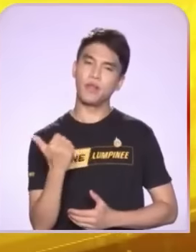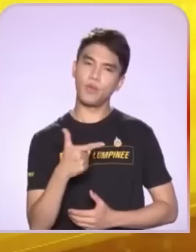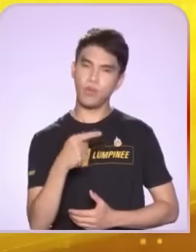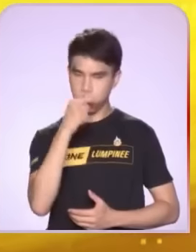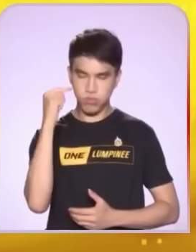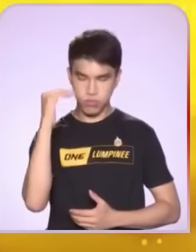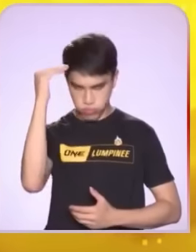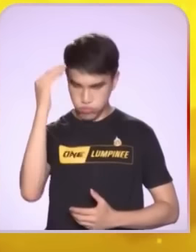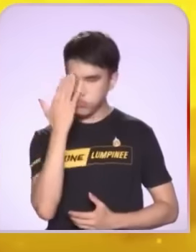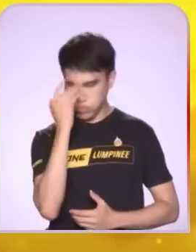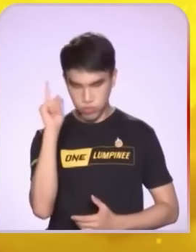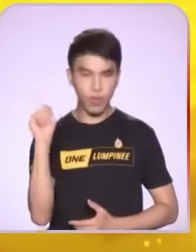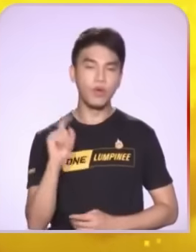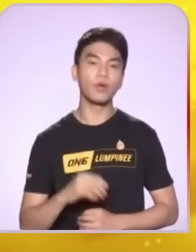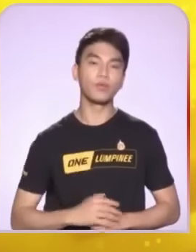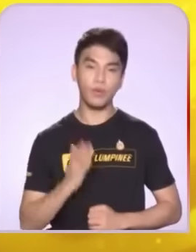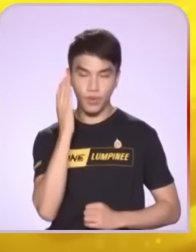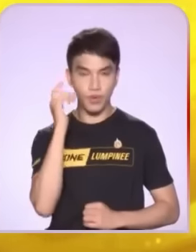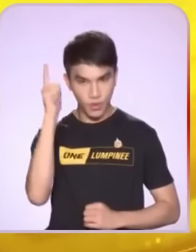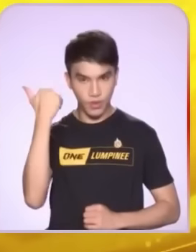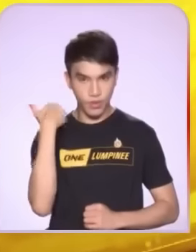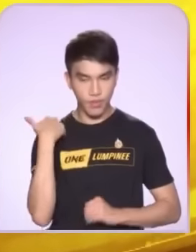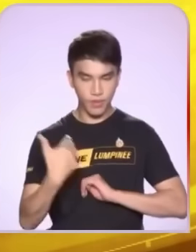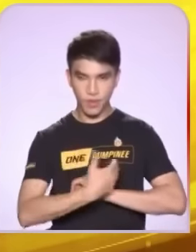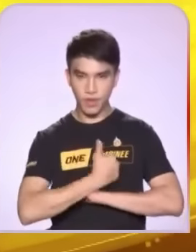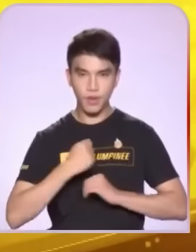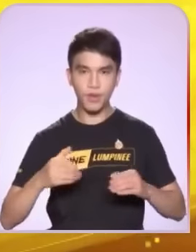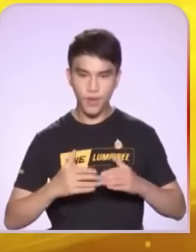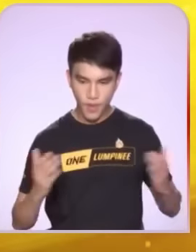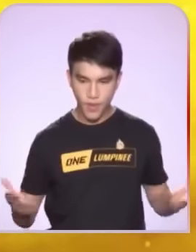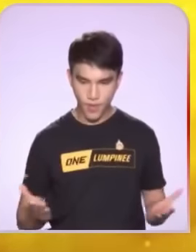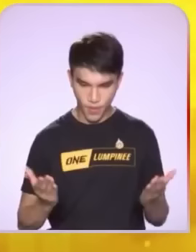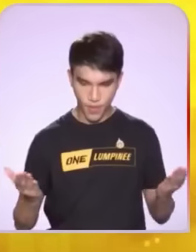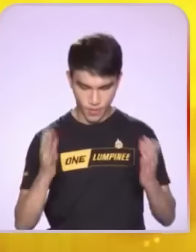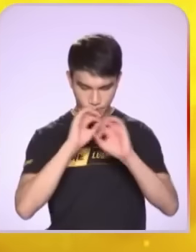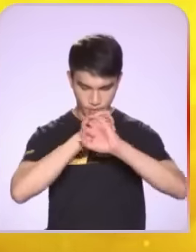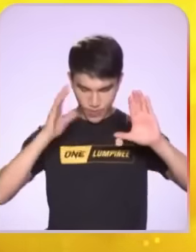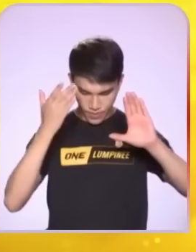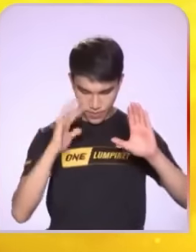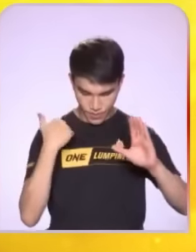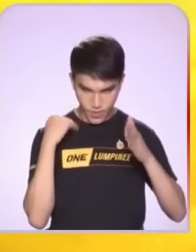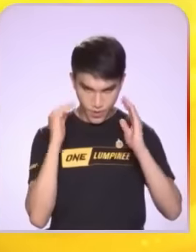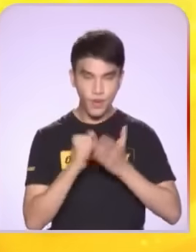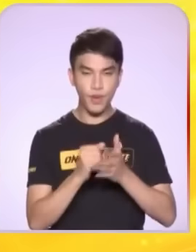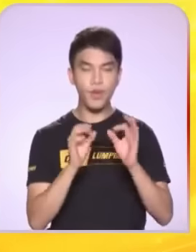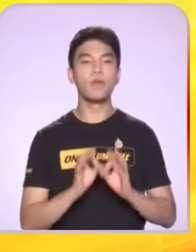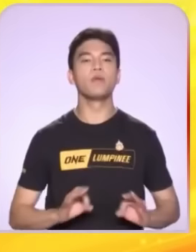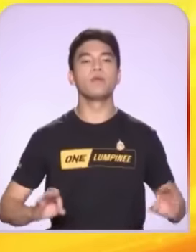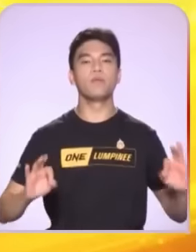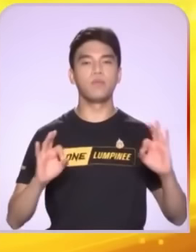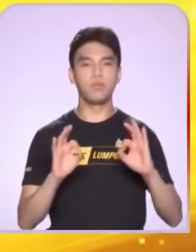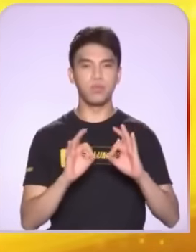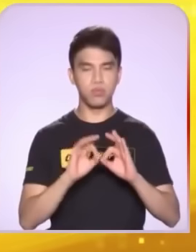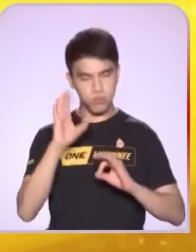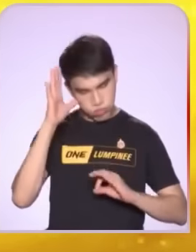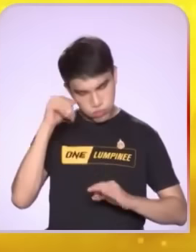นายเศรษฐาเนี่ยก็คือการที่นางสาวแพรทองธามีนักการเมืองในพรรคหนุนหลังชัดเจนและมีตัวช่วยสำคัญก็คือ